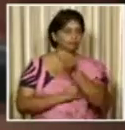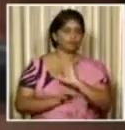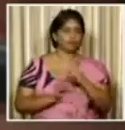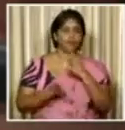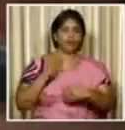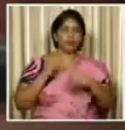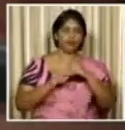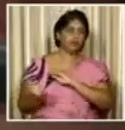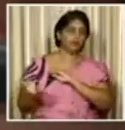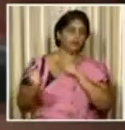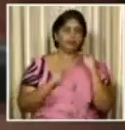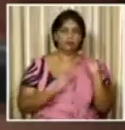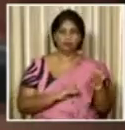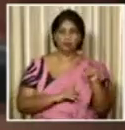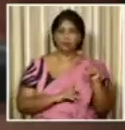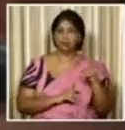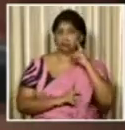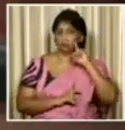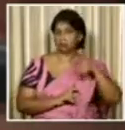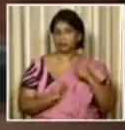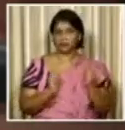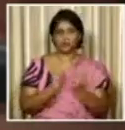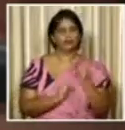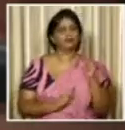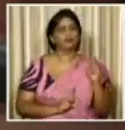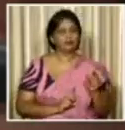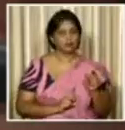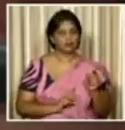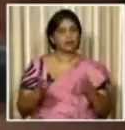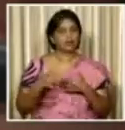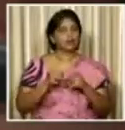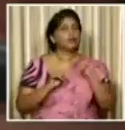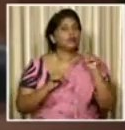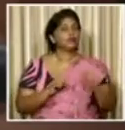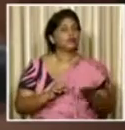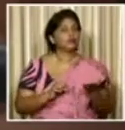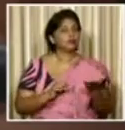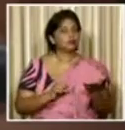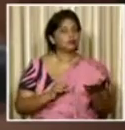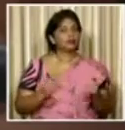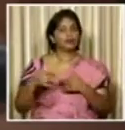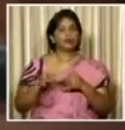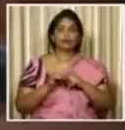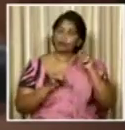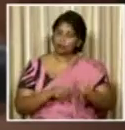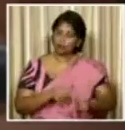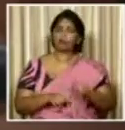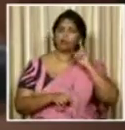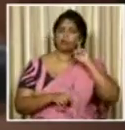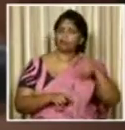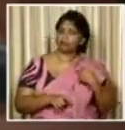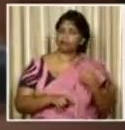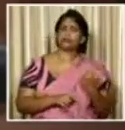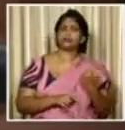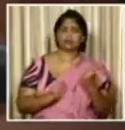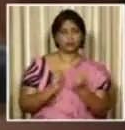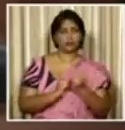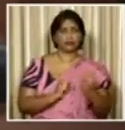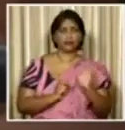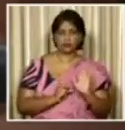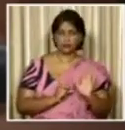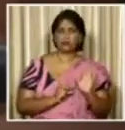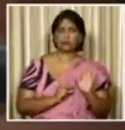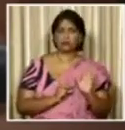කල් දැම්මා. ඔහු අනීතිකව හැසිරෙනවා. මේ කැබිනට් මණ්ඩලේ අනීතිකව හැසිරෙනවා.